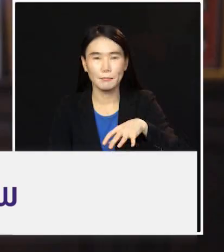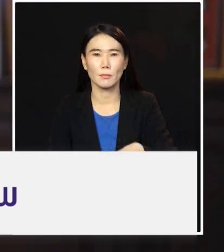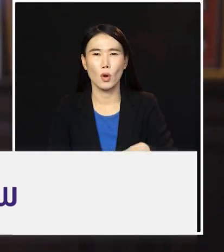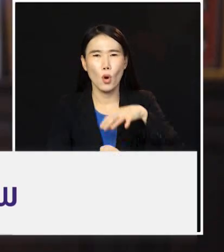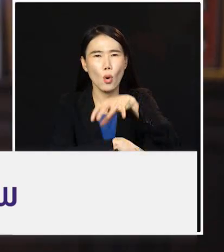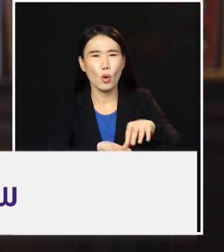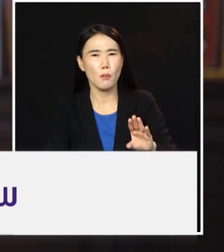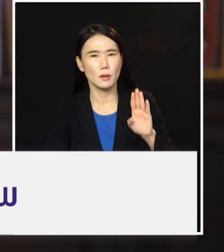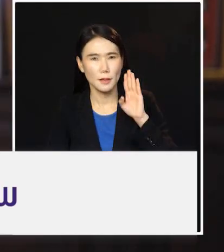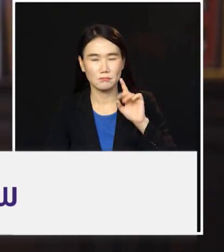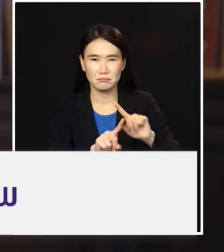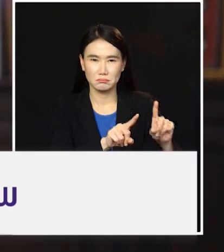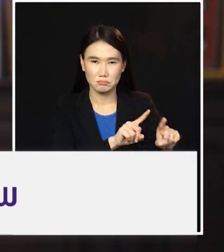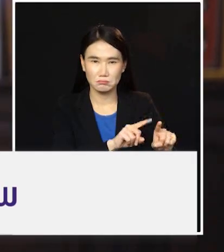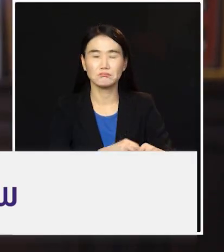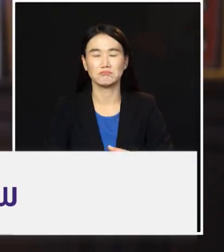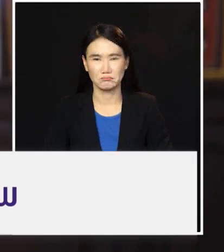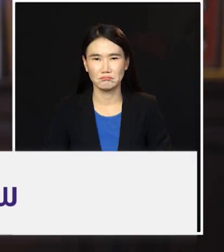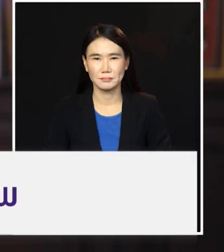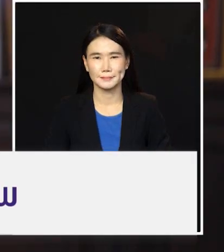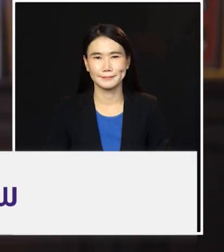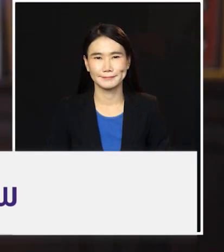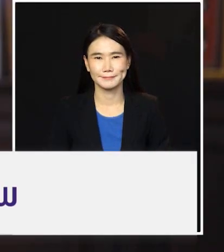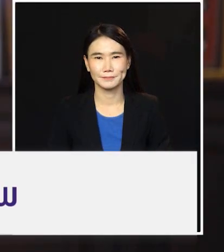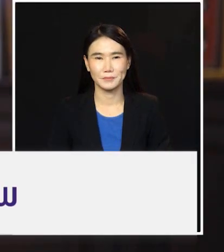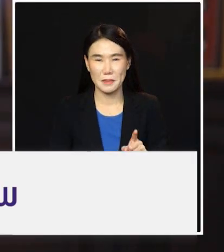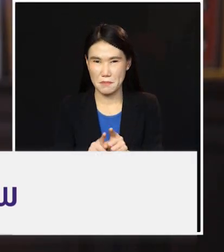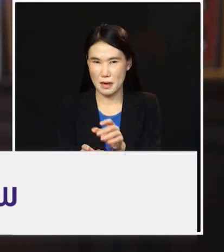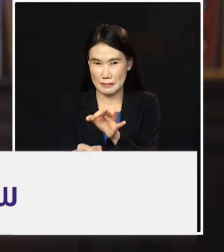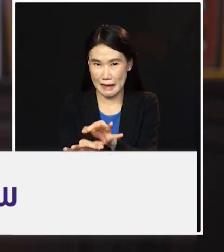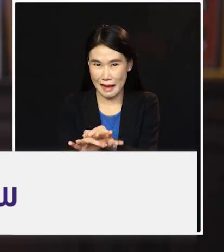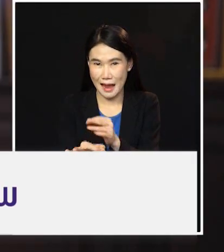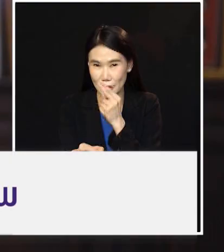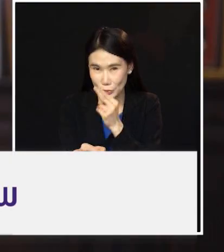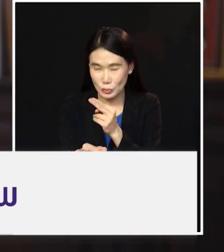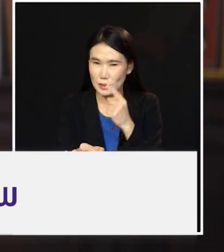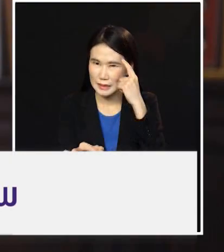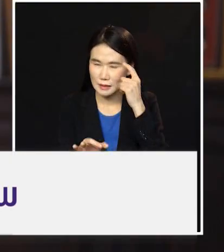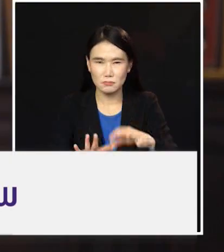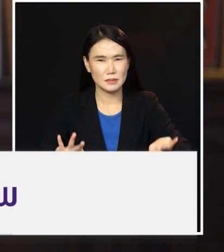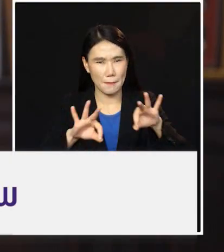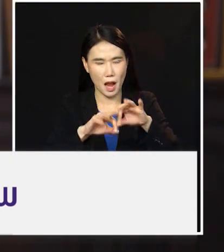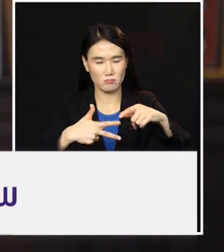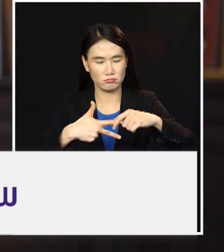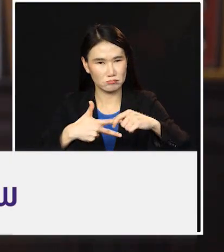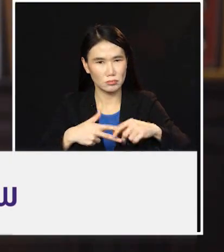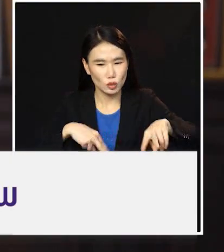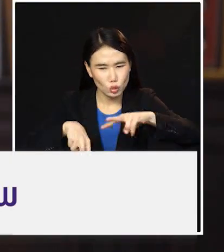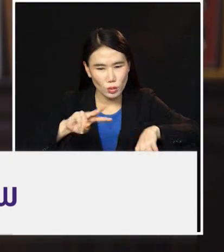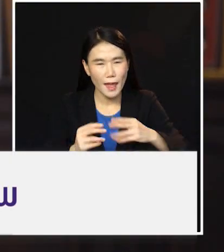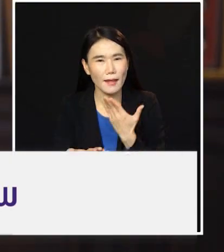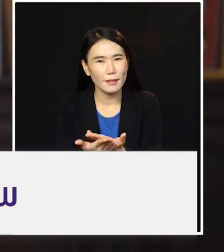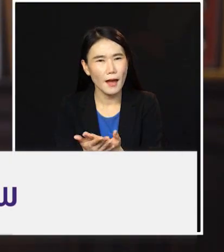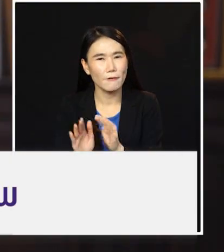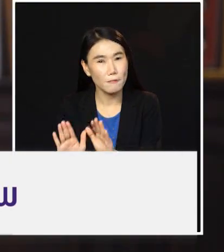พท์มือถือหรือว่าหน่วยงานบริษัทห้างร้านต่างๆซึ่งในส่วนนี้ผมคิดว่าเขาคือค